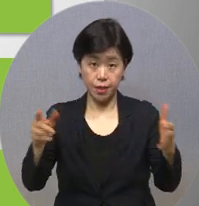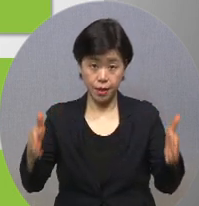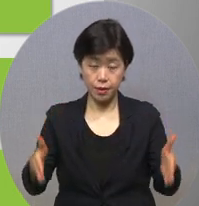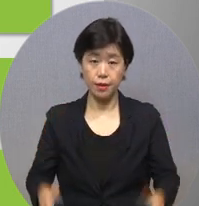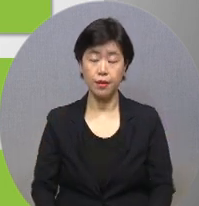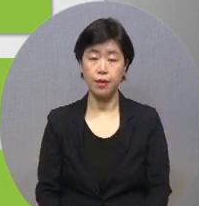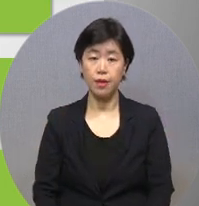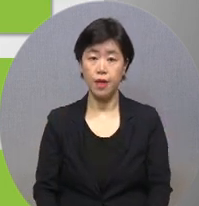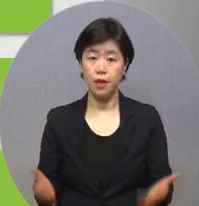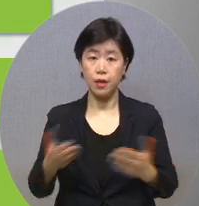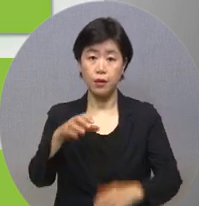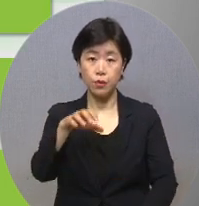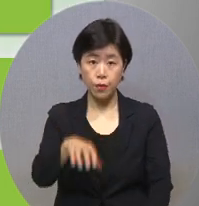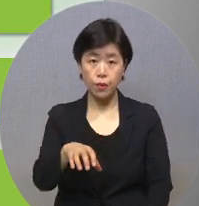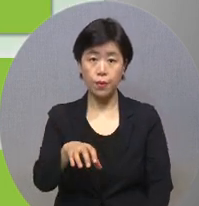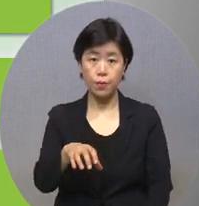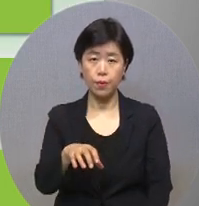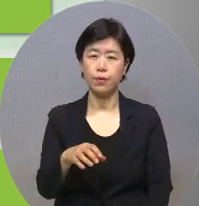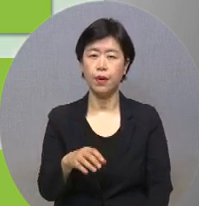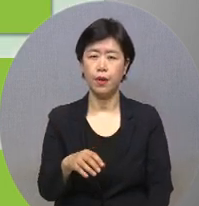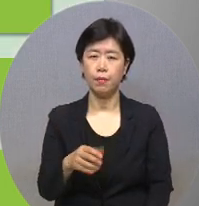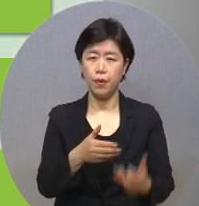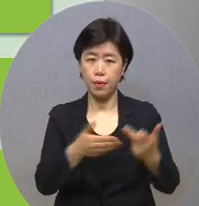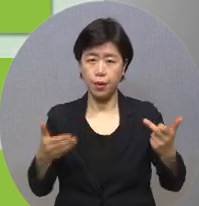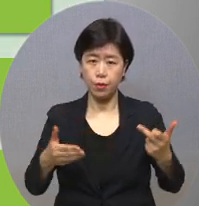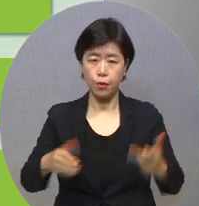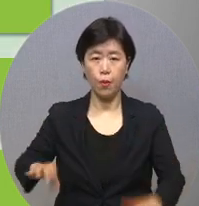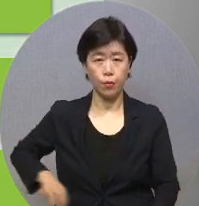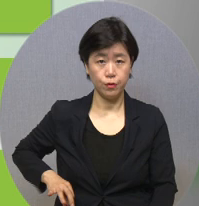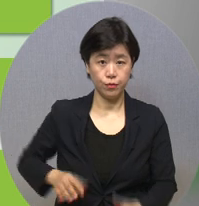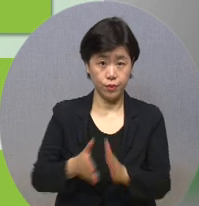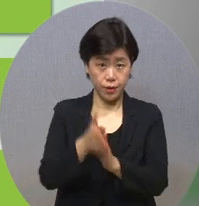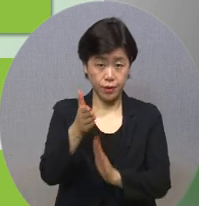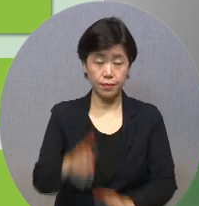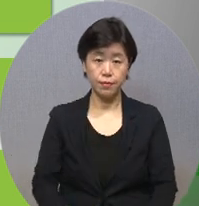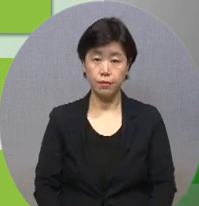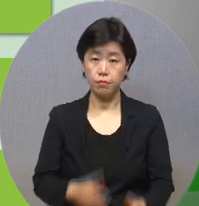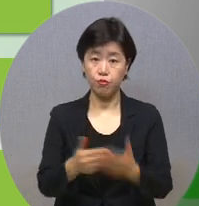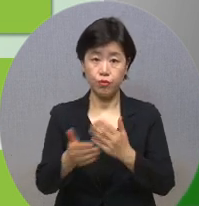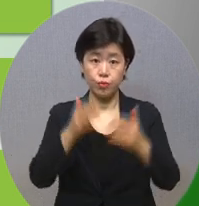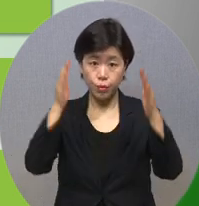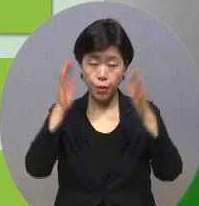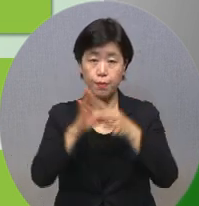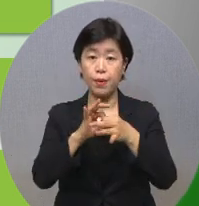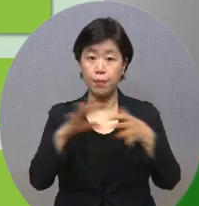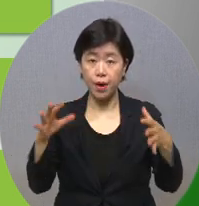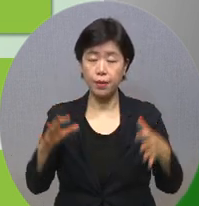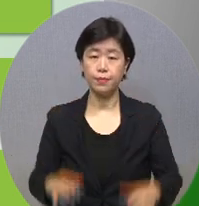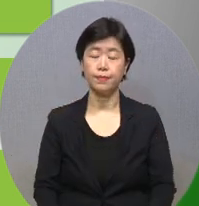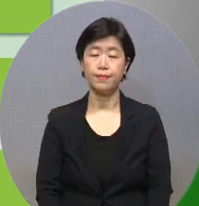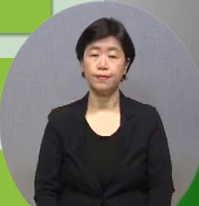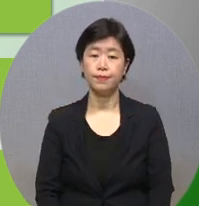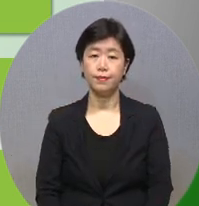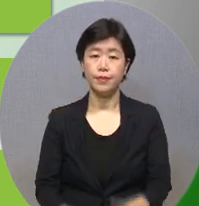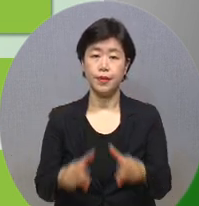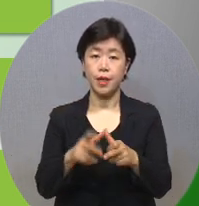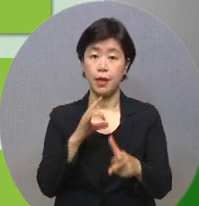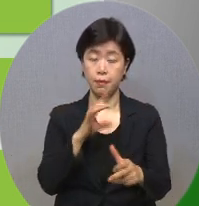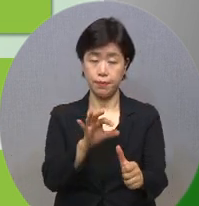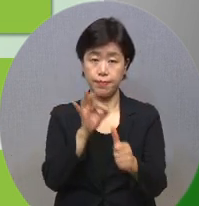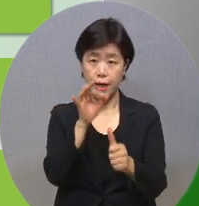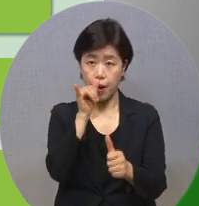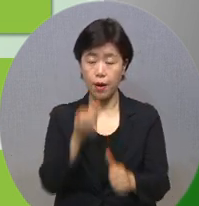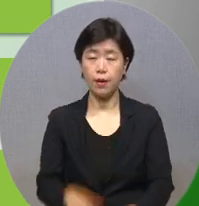31일까지며 근무지는 강원도 원주시입니다. 경력과 학력은 무관하며 상용직을 채용합니다.